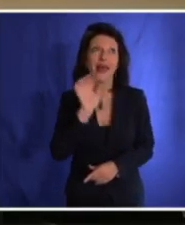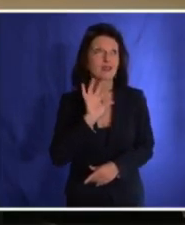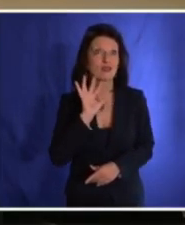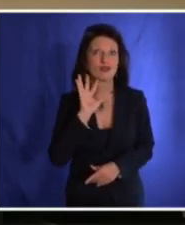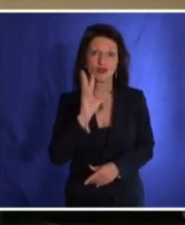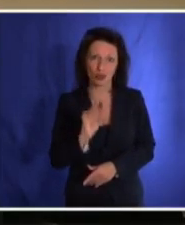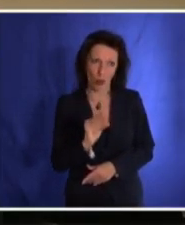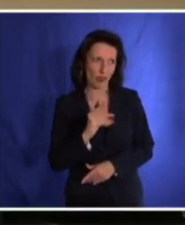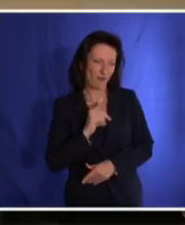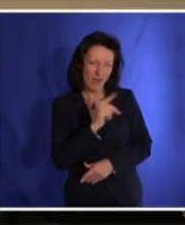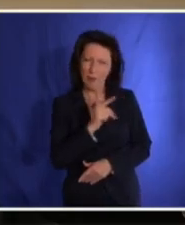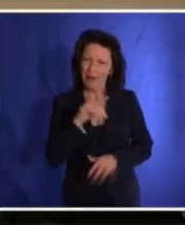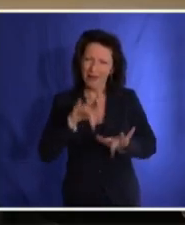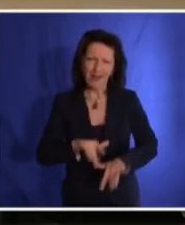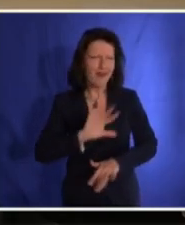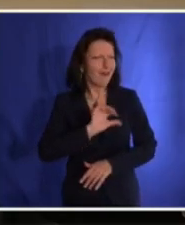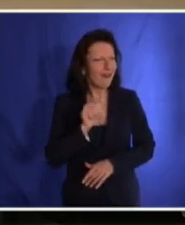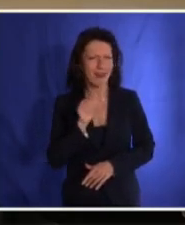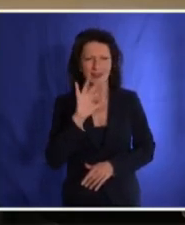was wir haben.